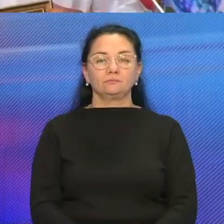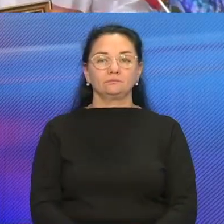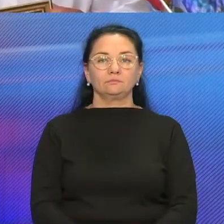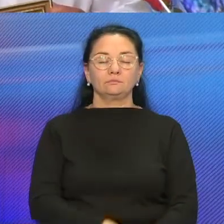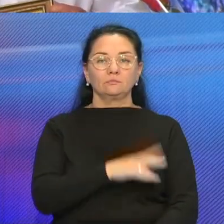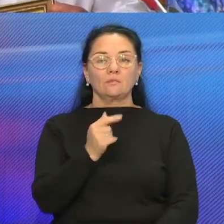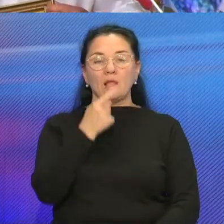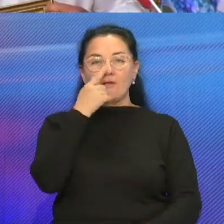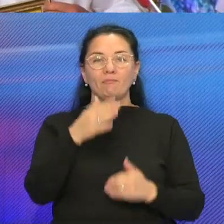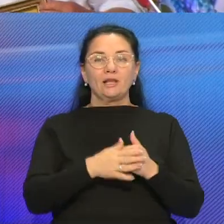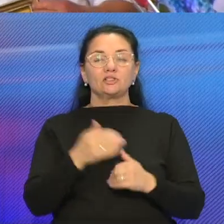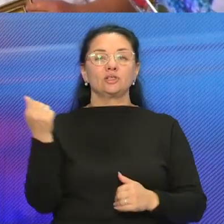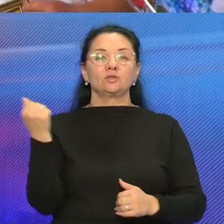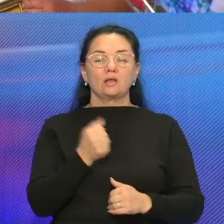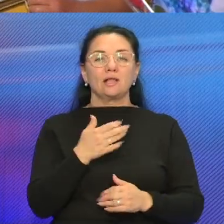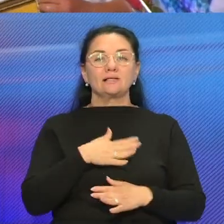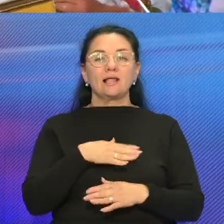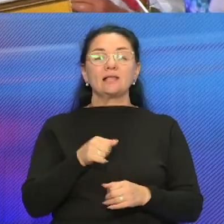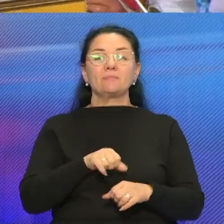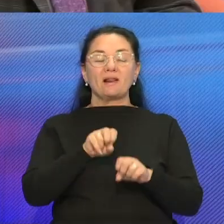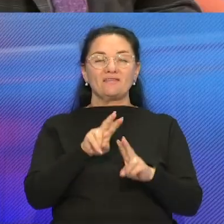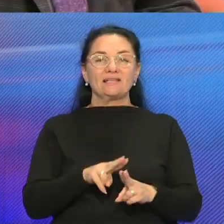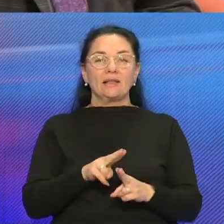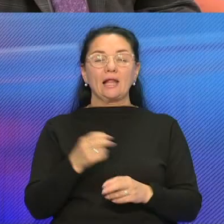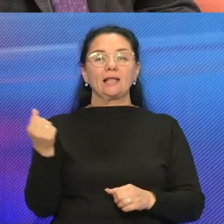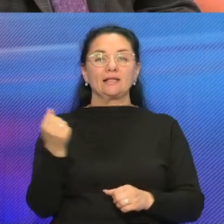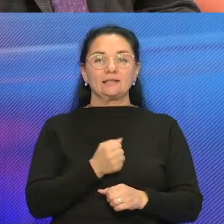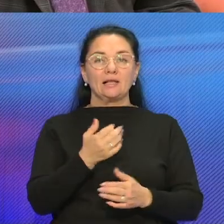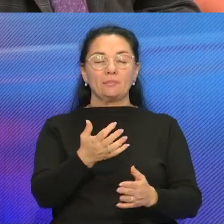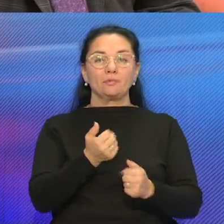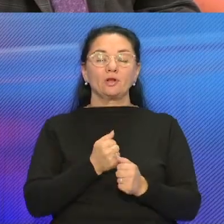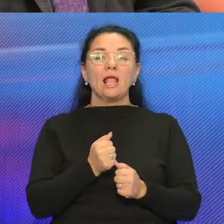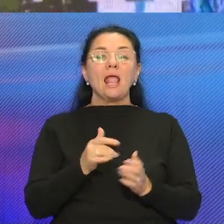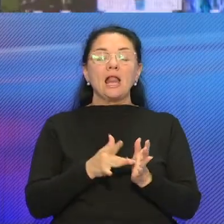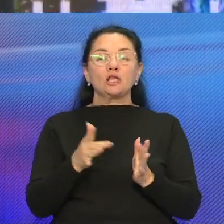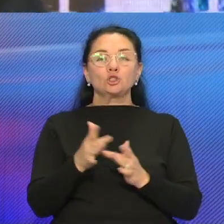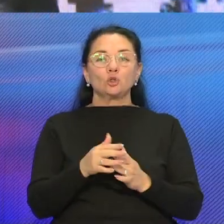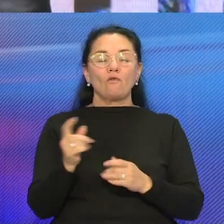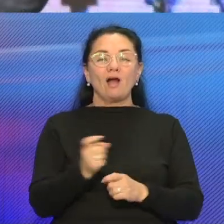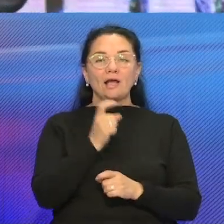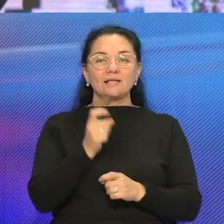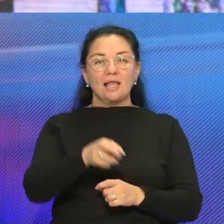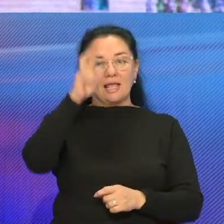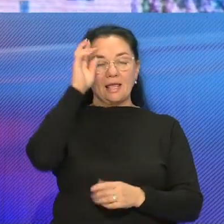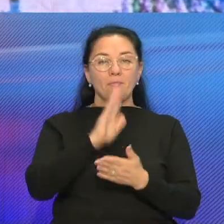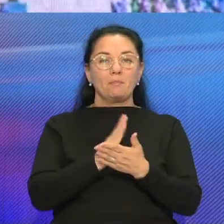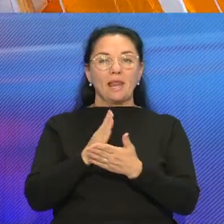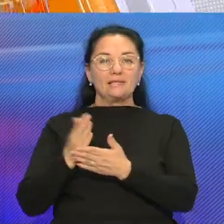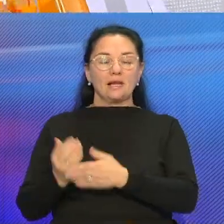У небліжайшую неделю віншаванню з професійным святам будуть спрымаць работнікі лясної господаркі і бібліотек регіона.